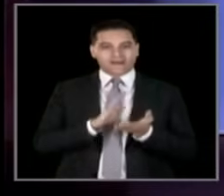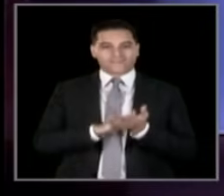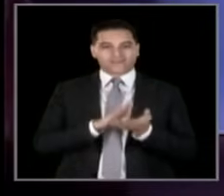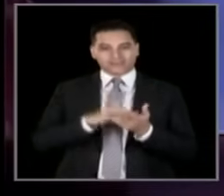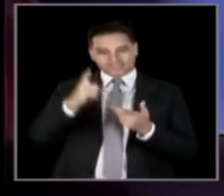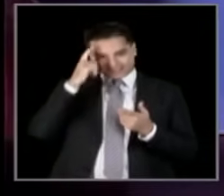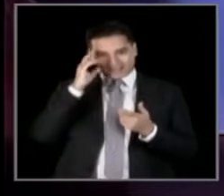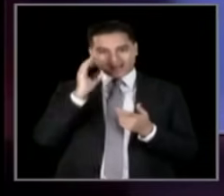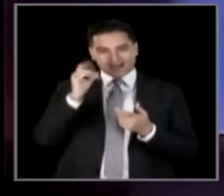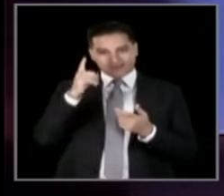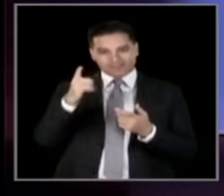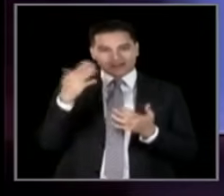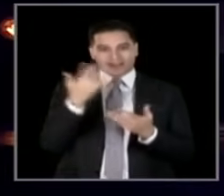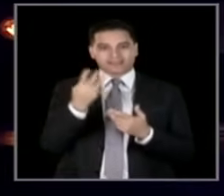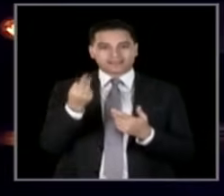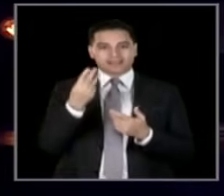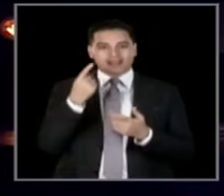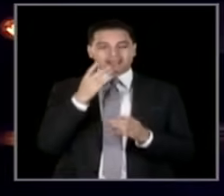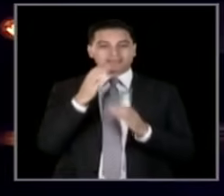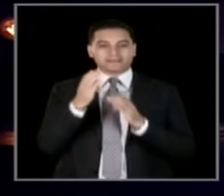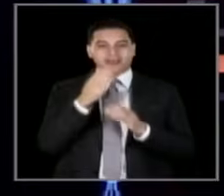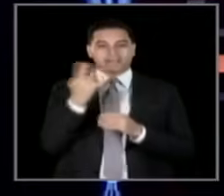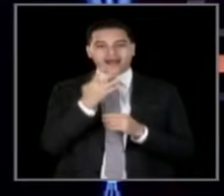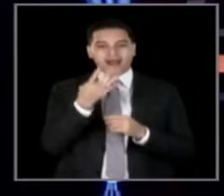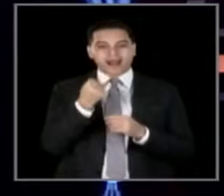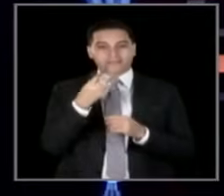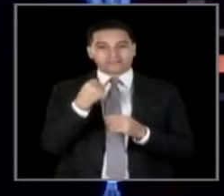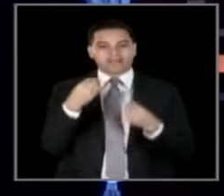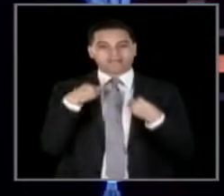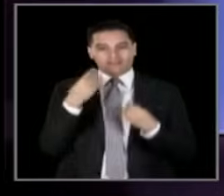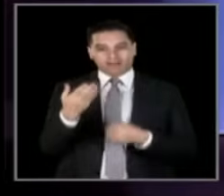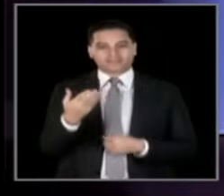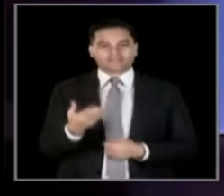عارفة إن 30 نقطة من الـ40 رياضة؟